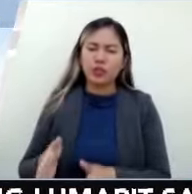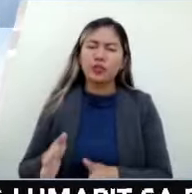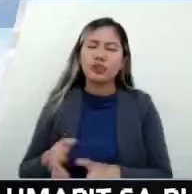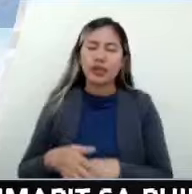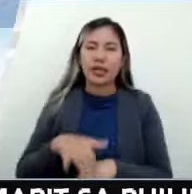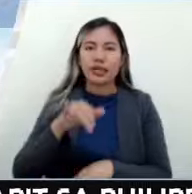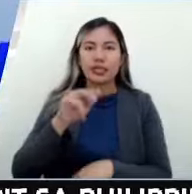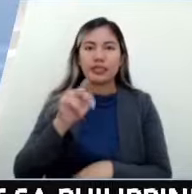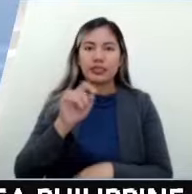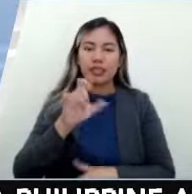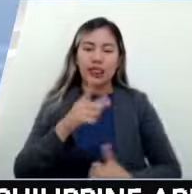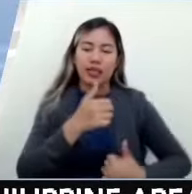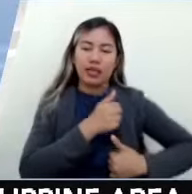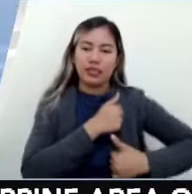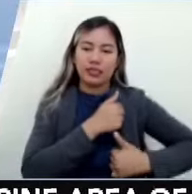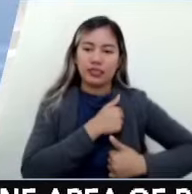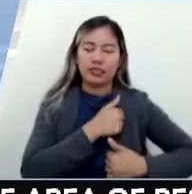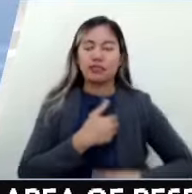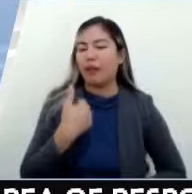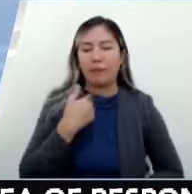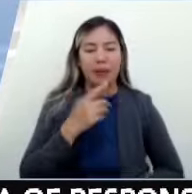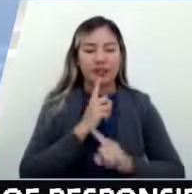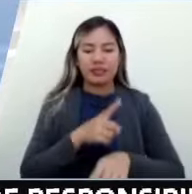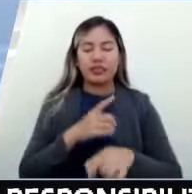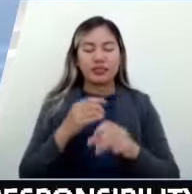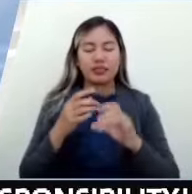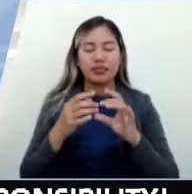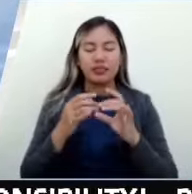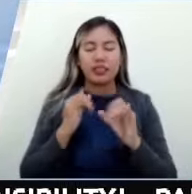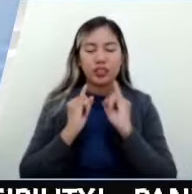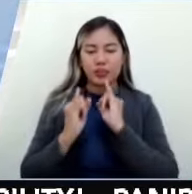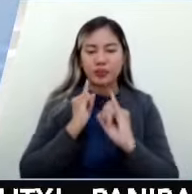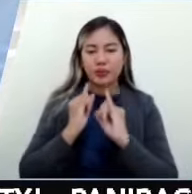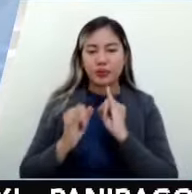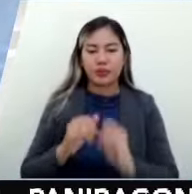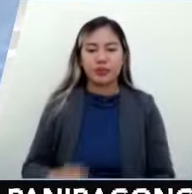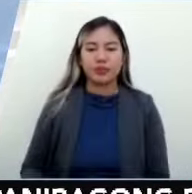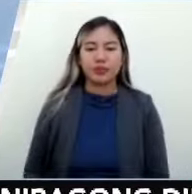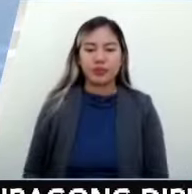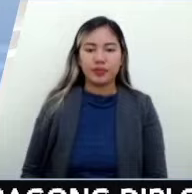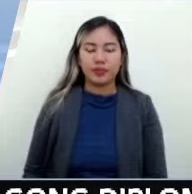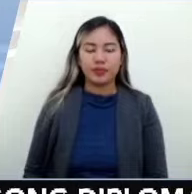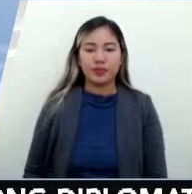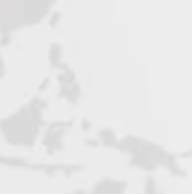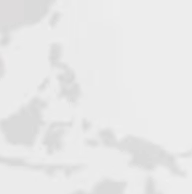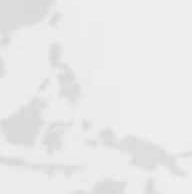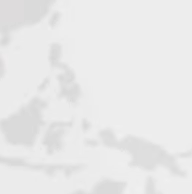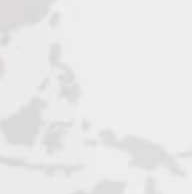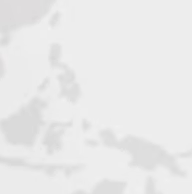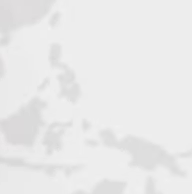suspect. Marisol Abdurrahman, nagbabalita para sa GMA Integrated News.